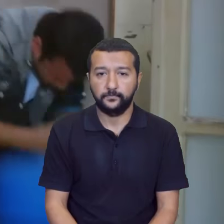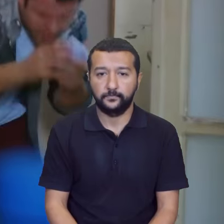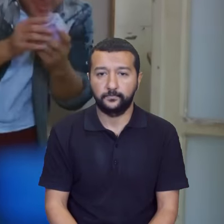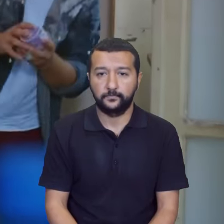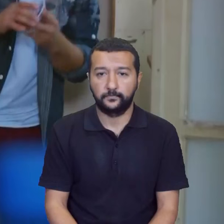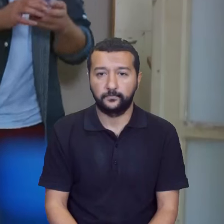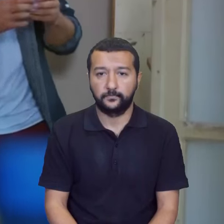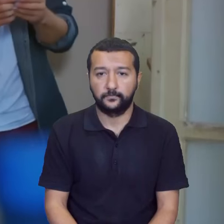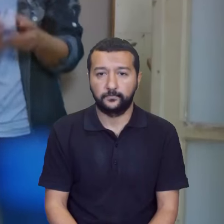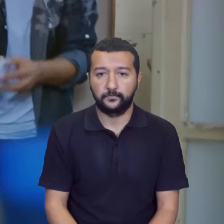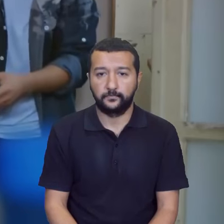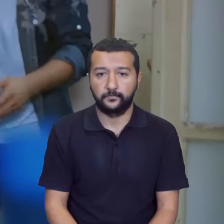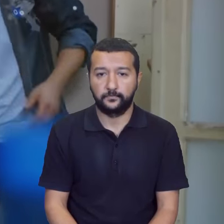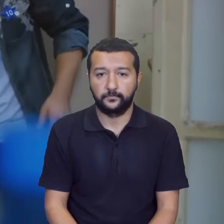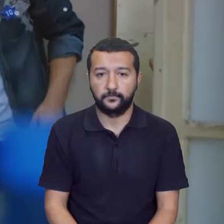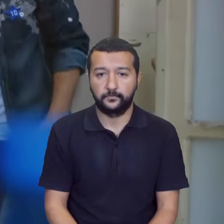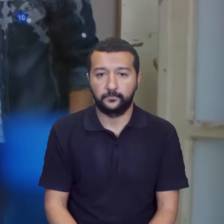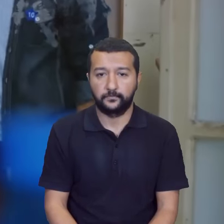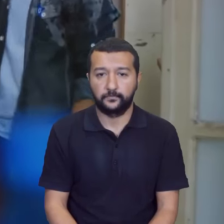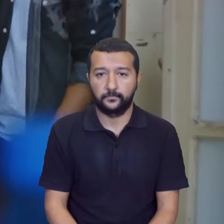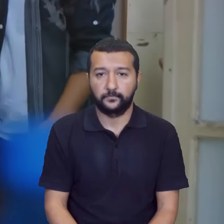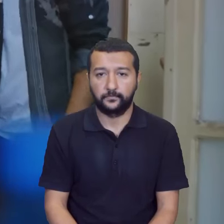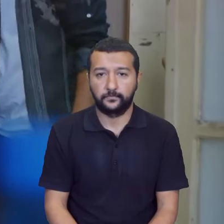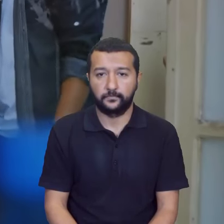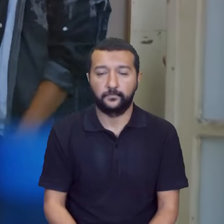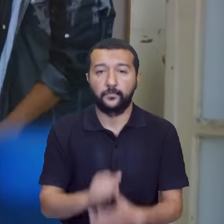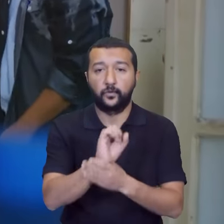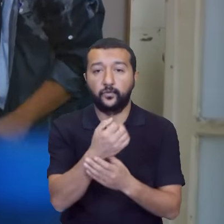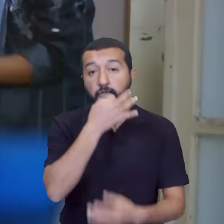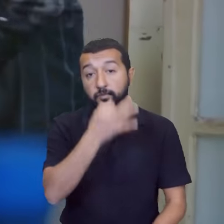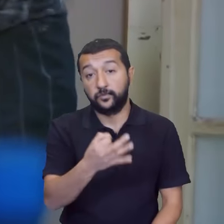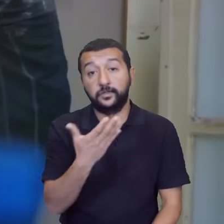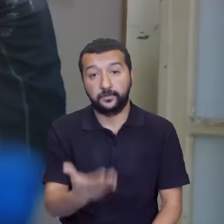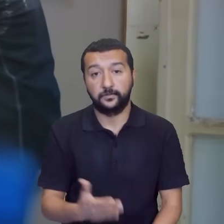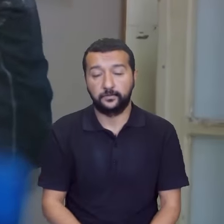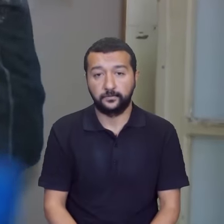Yadigar bidon tezgahının altından bir başka deste çıkarıp koydu. Usta müsaadenle.